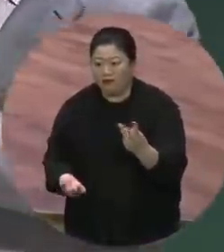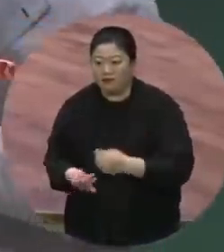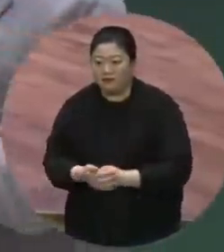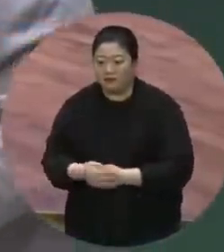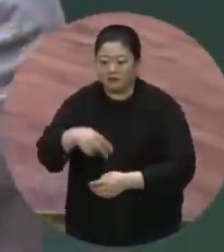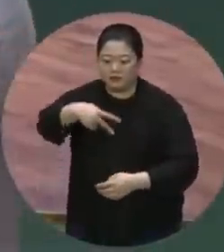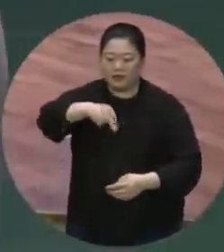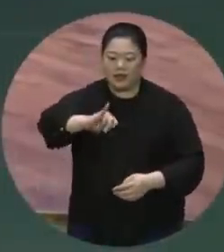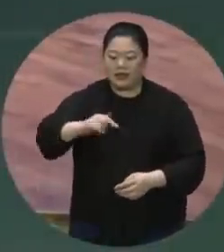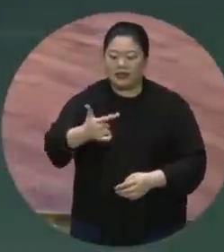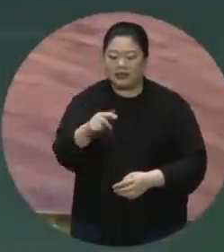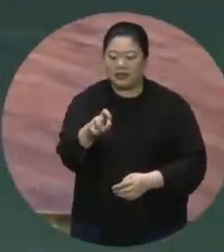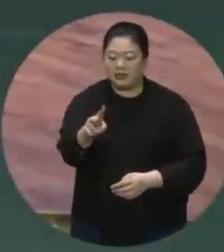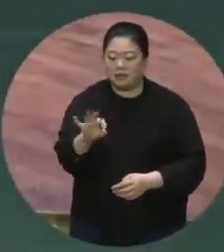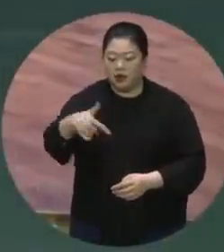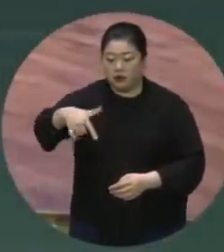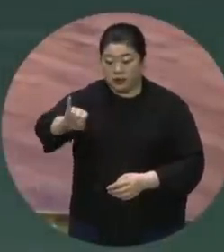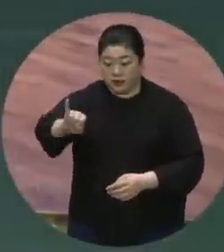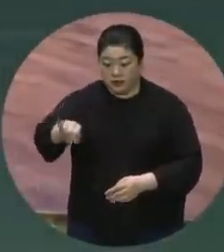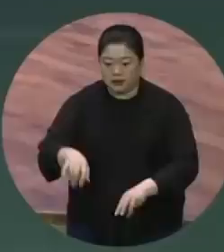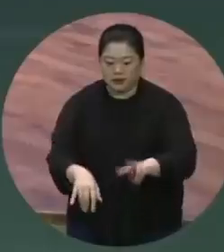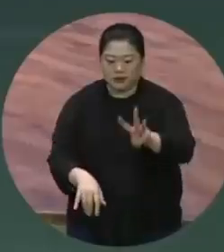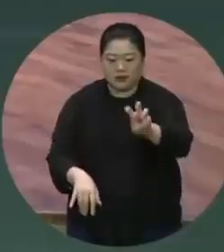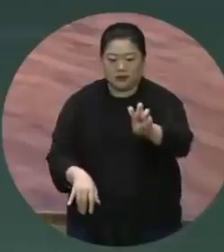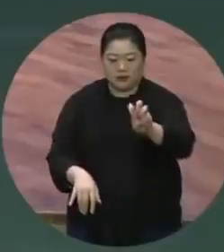신명기 33장 29절입니다.